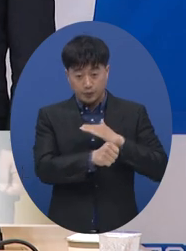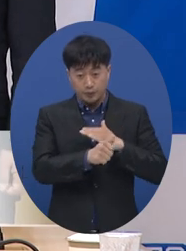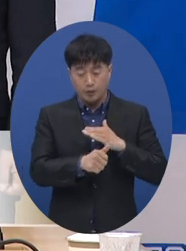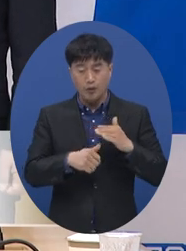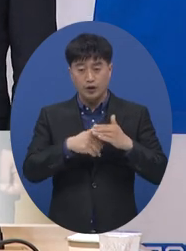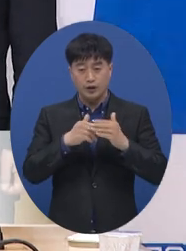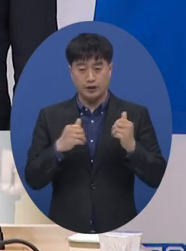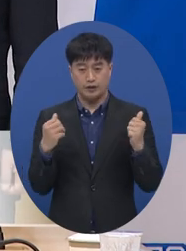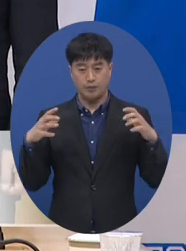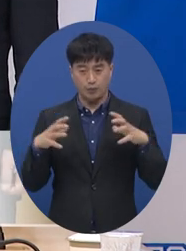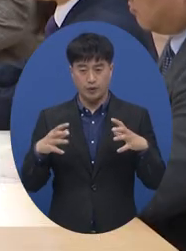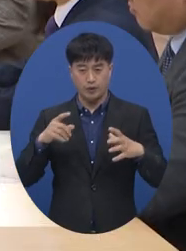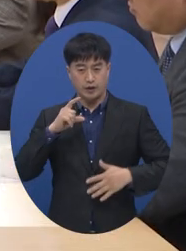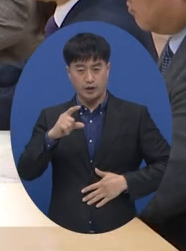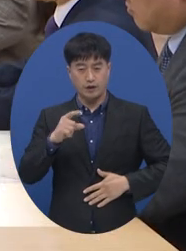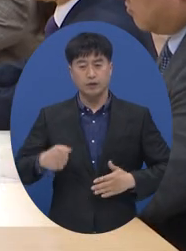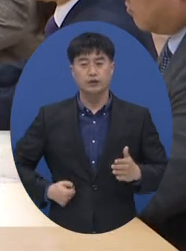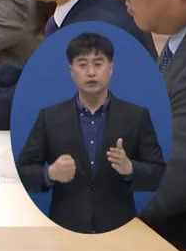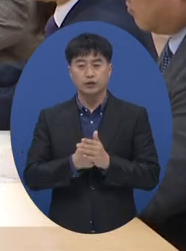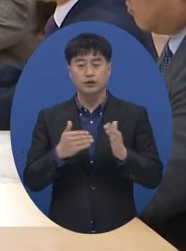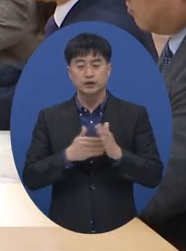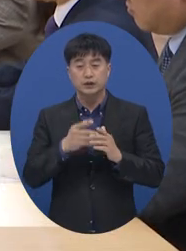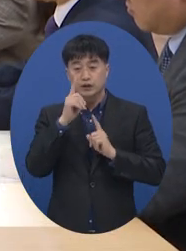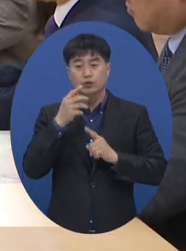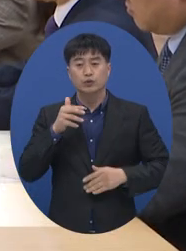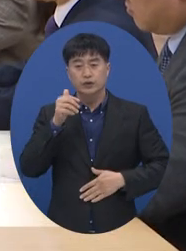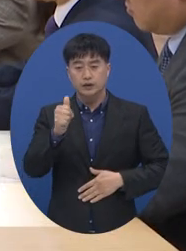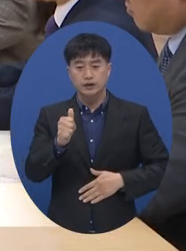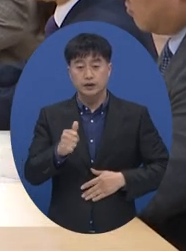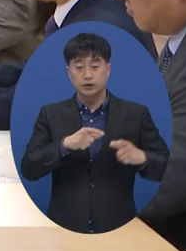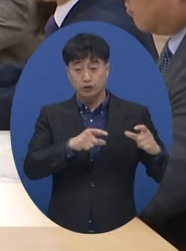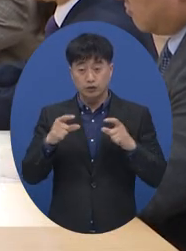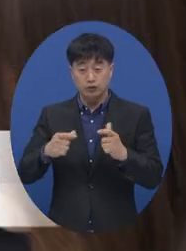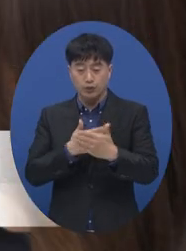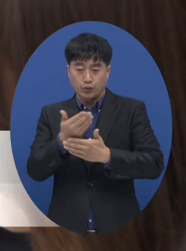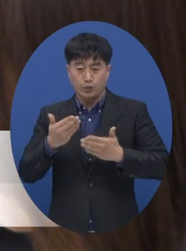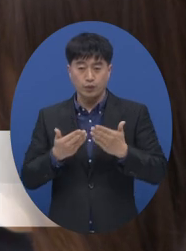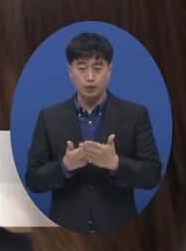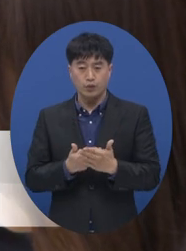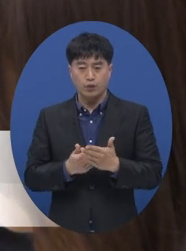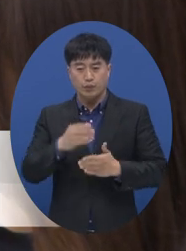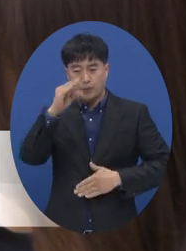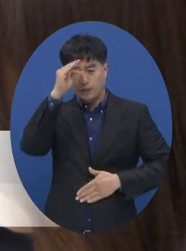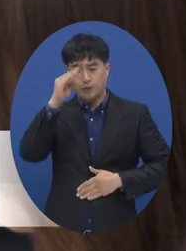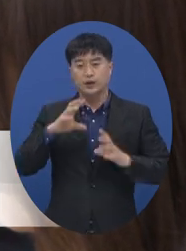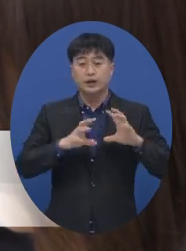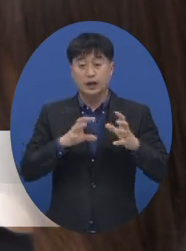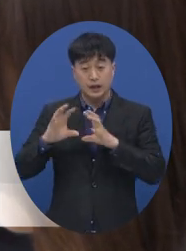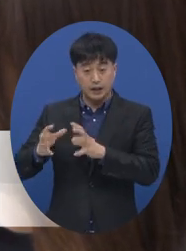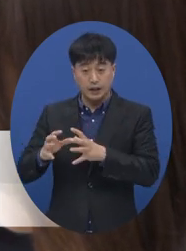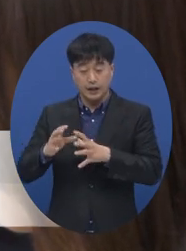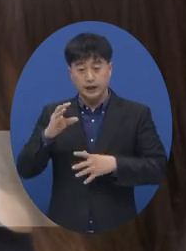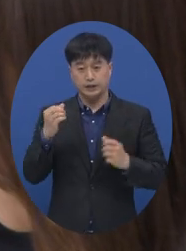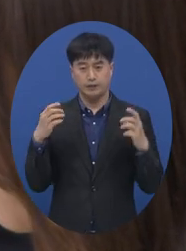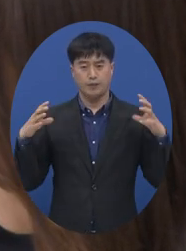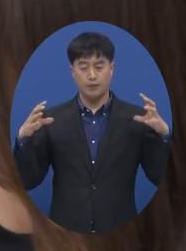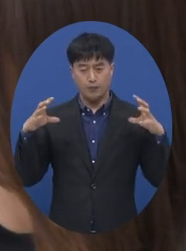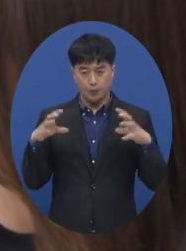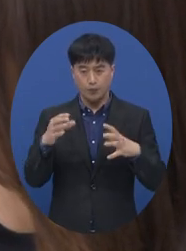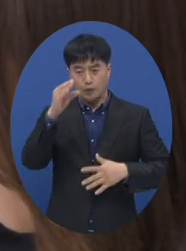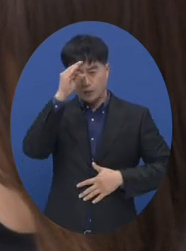협력을 강화하기로 했습니다. 이재명 경기도지사는 양 지역의 교류가 모범적인 국가간 협력 모델이 되길